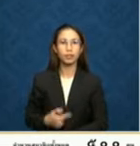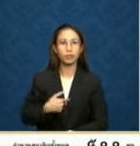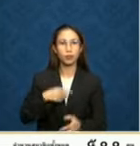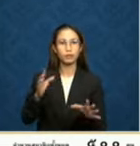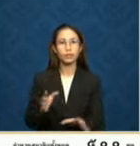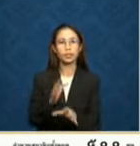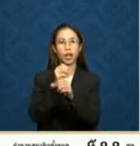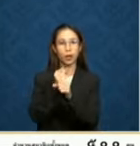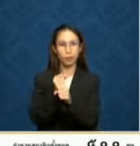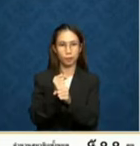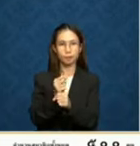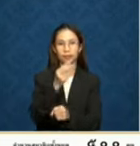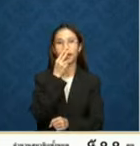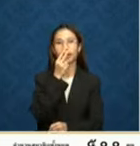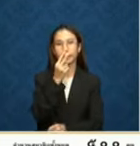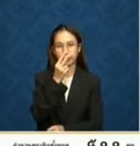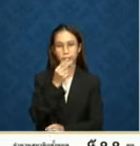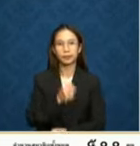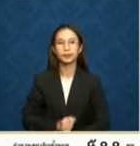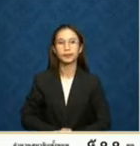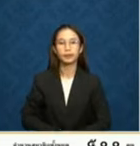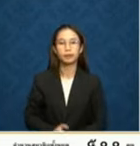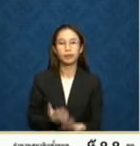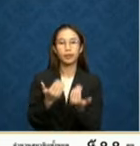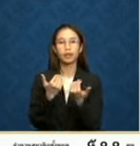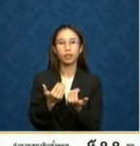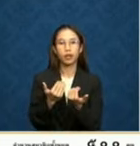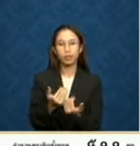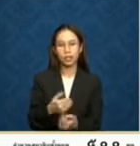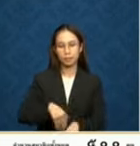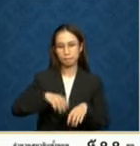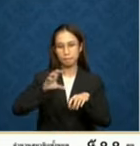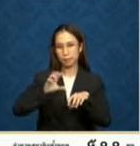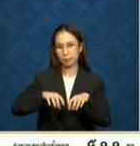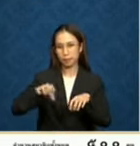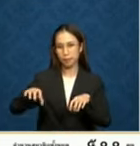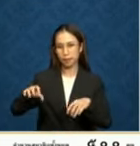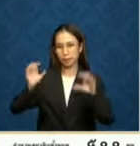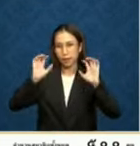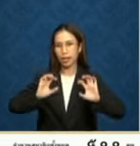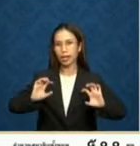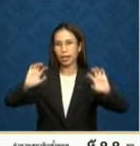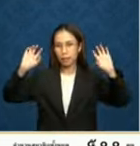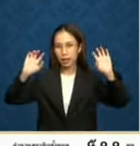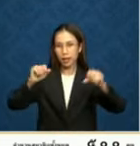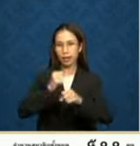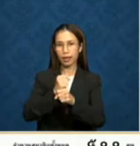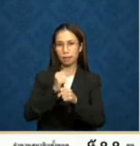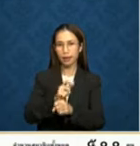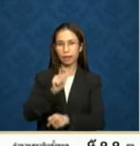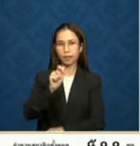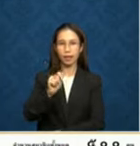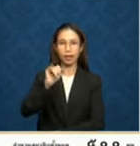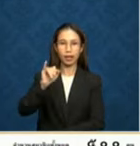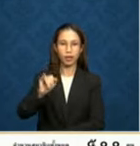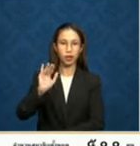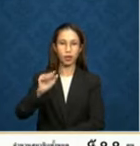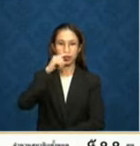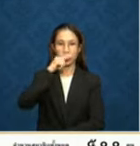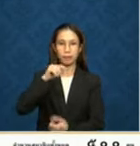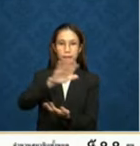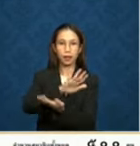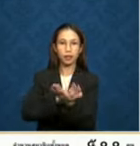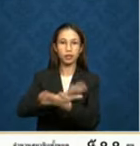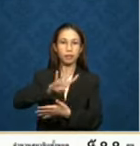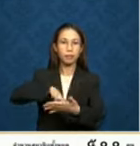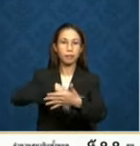เห็ภาพคสยช Nharmg ทุกวนนี้หน่วยงานรัดขับเคลื่อนโยบาย AI ของประเทศ ด้วยแ